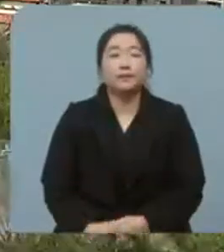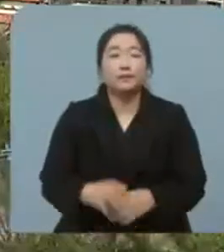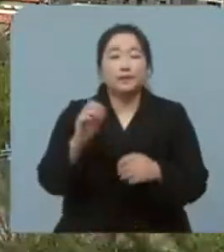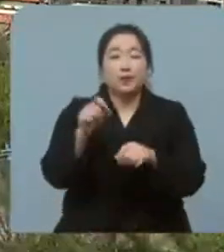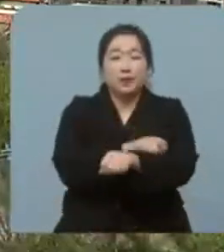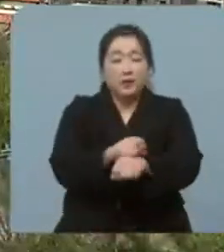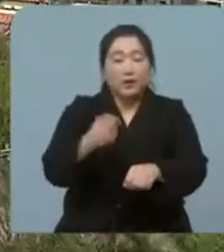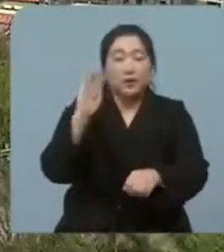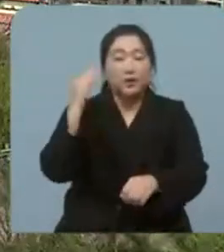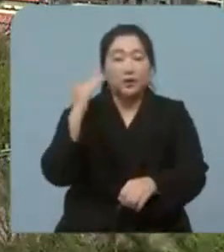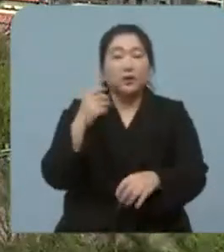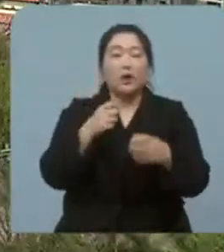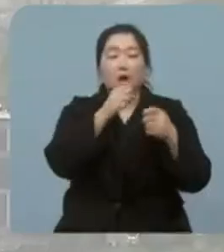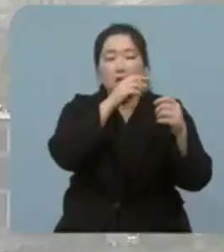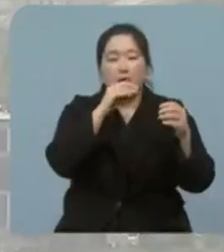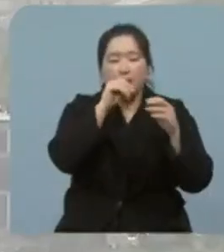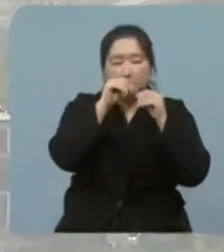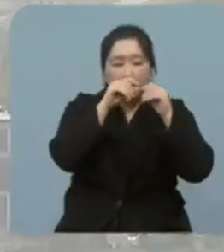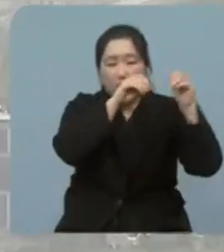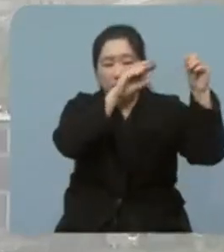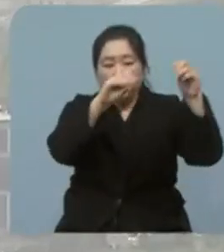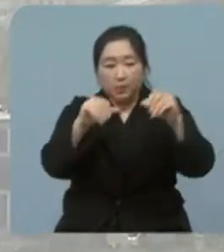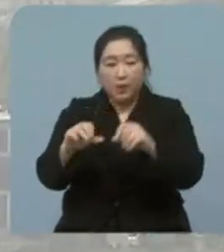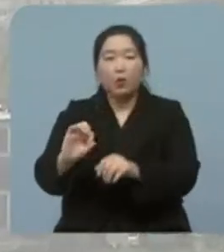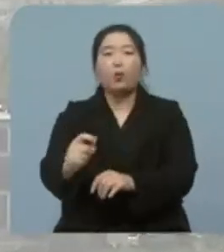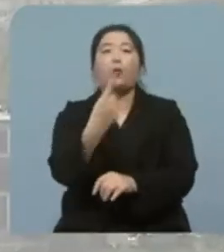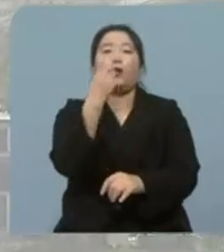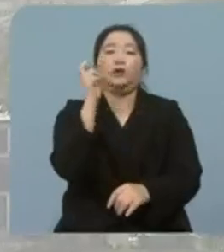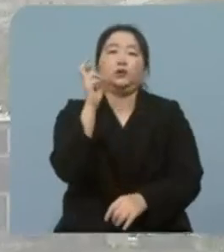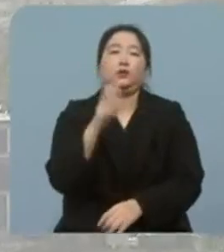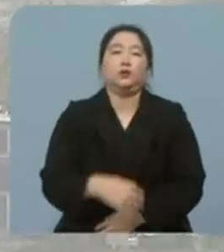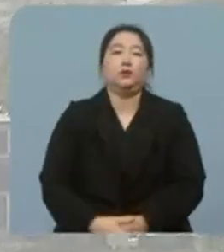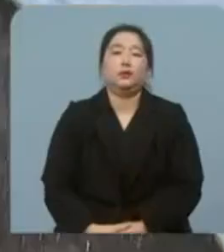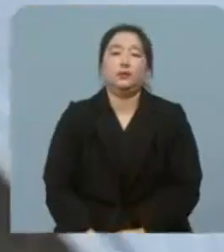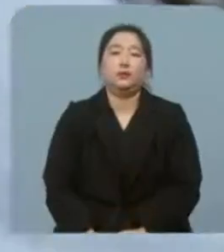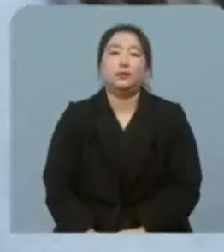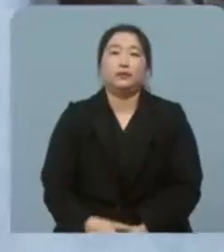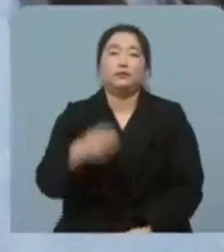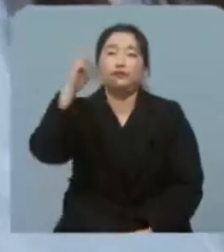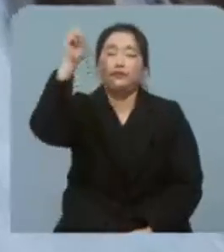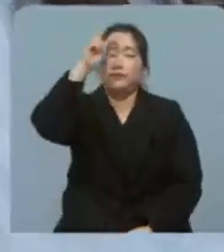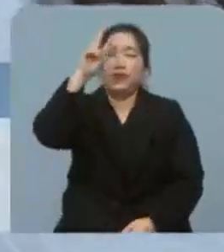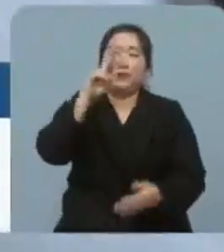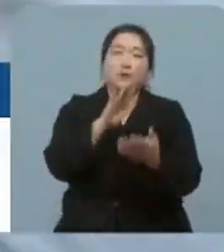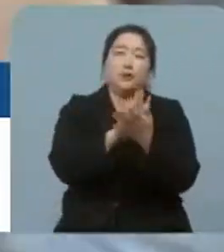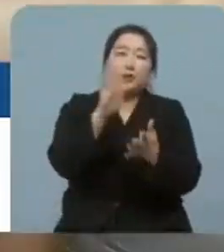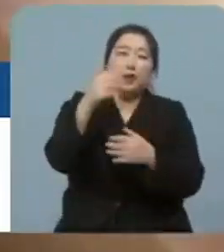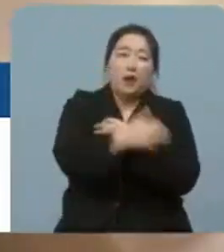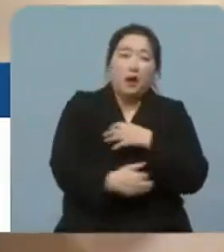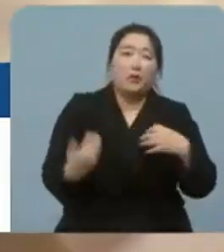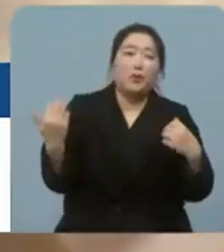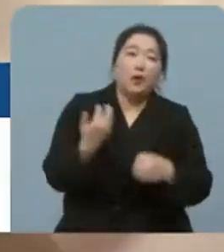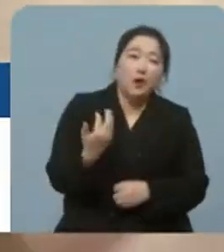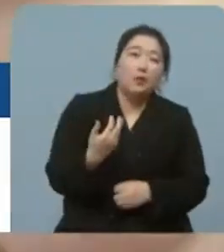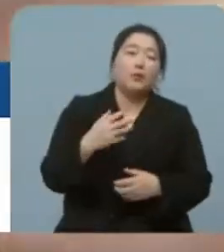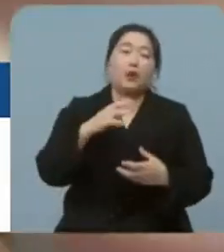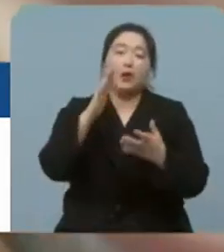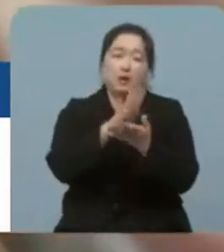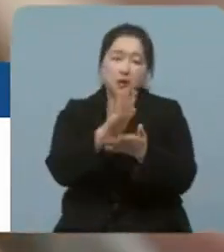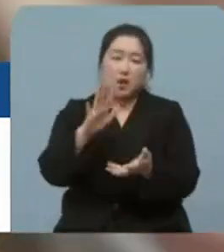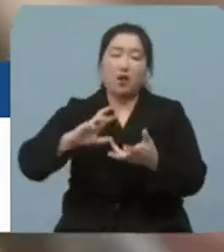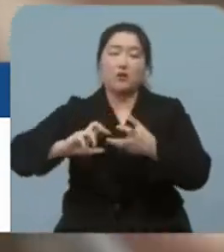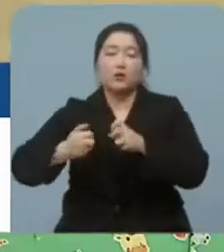최근 극성을 부리는 황사 등 미세먼지도 중요 원인으로 지적됩니다. 그래서 갑자기 심한 전신 통증, 그리고